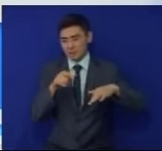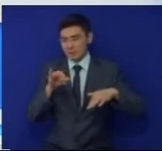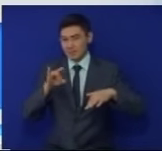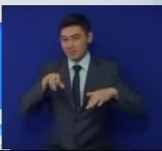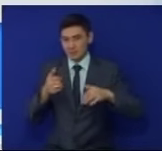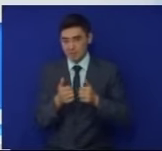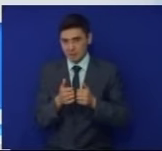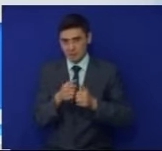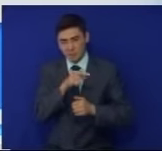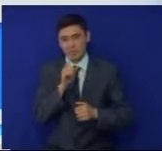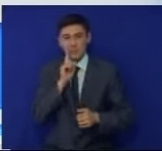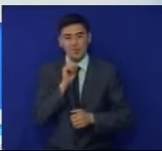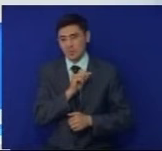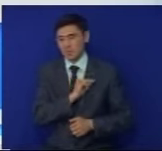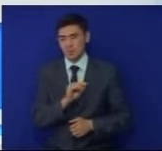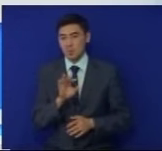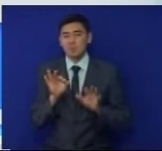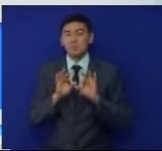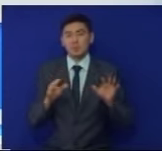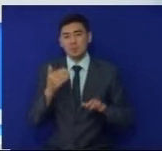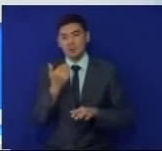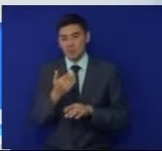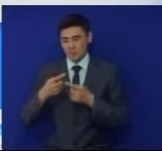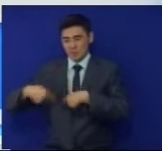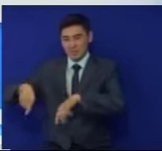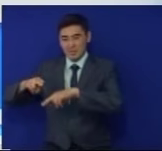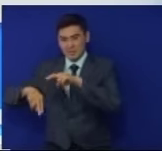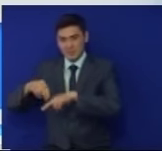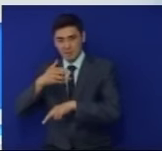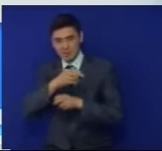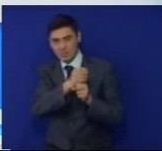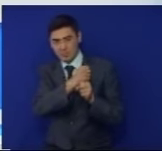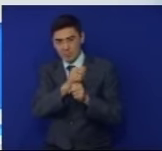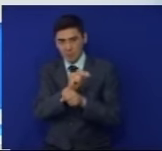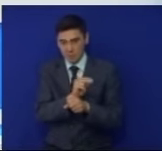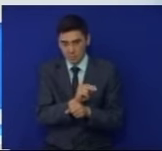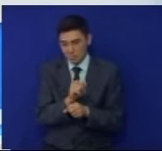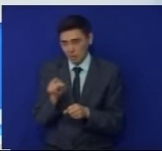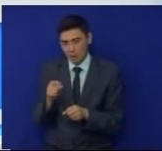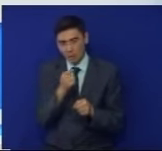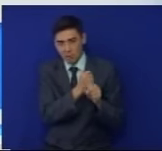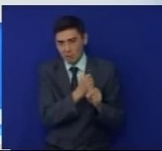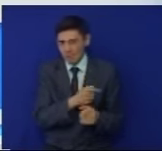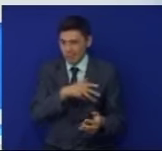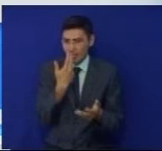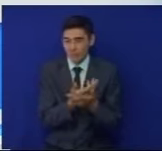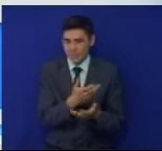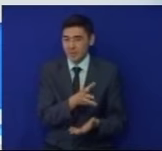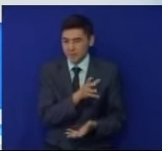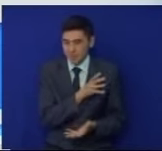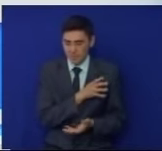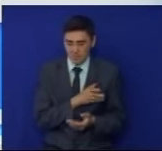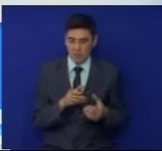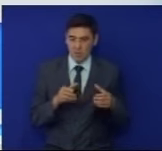организации допущен ряд дефектов и недоделок при реконструкции данного объекта. К таким предварительным выводам пришла рабочая комиссия, в состав которой